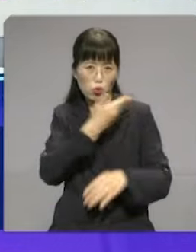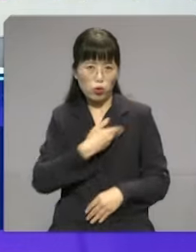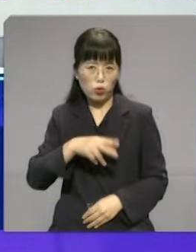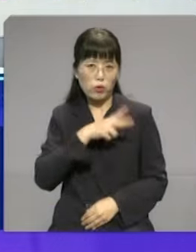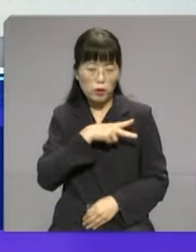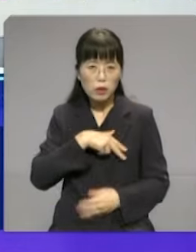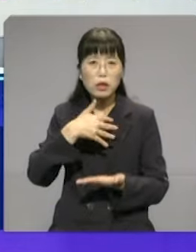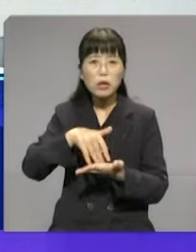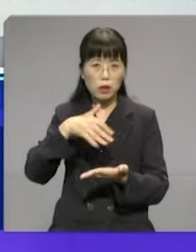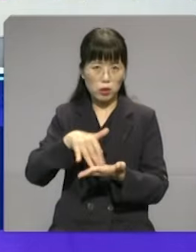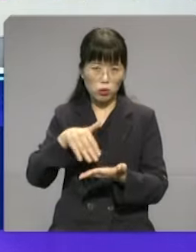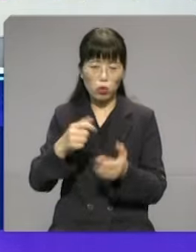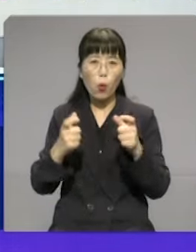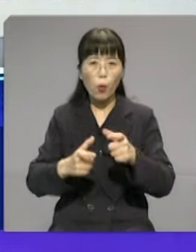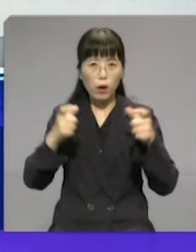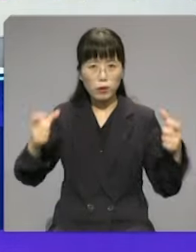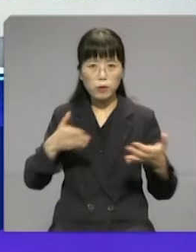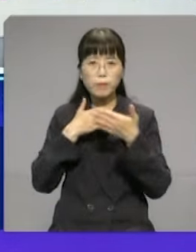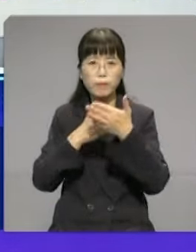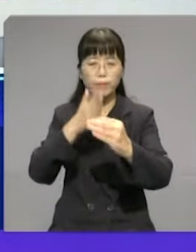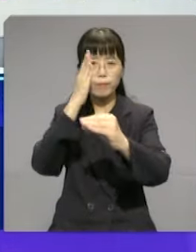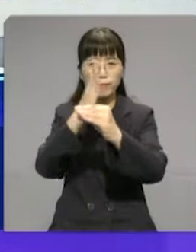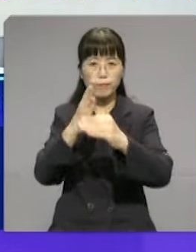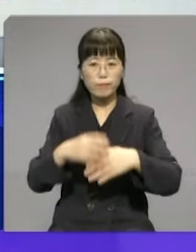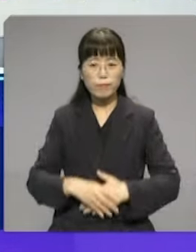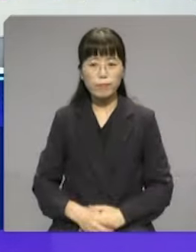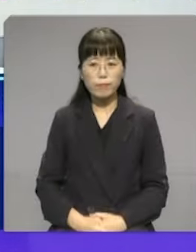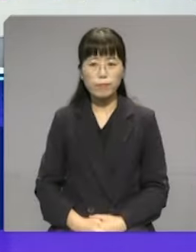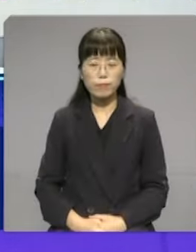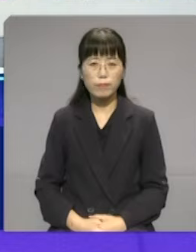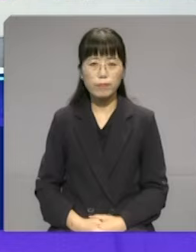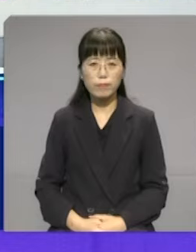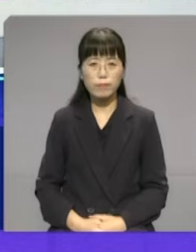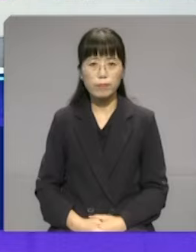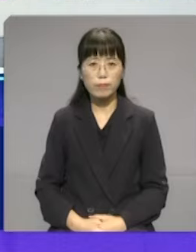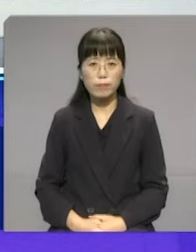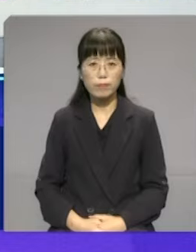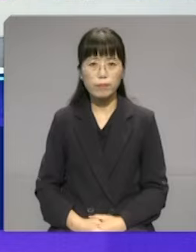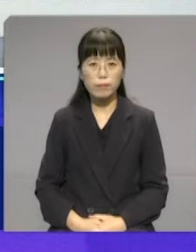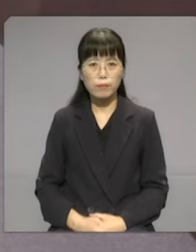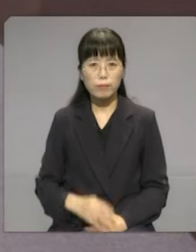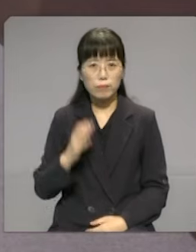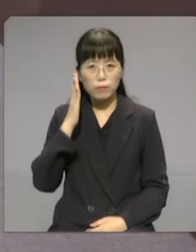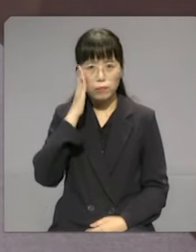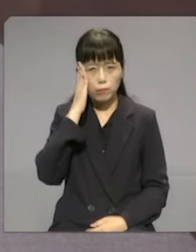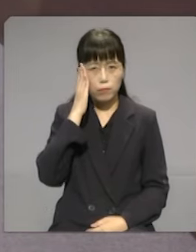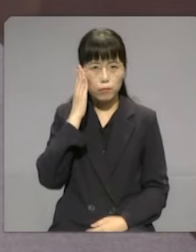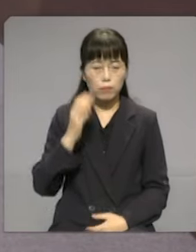의원들이 의원 정수 확대를 요구하고 있습니다. 신종환 기자입니다.